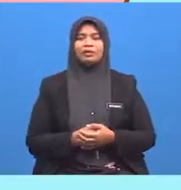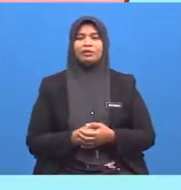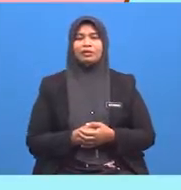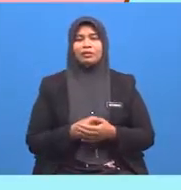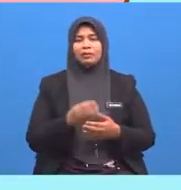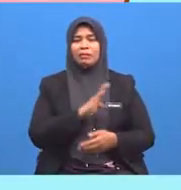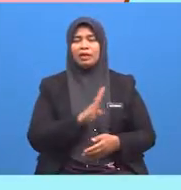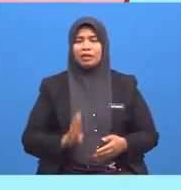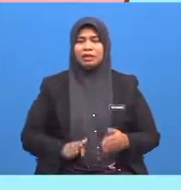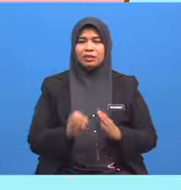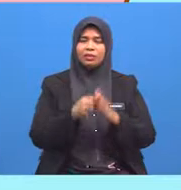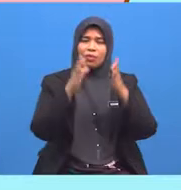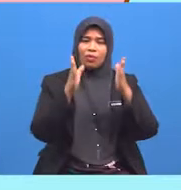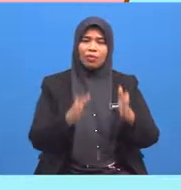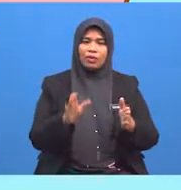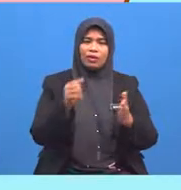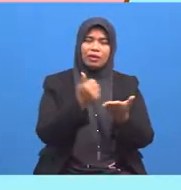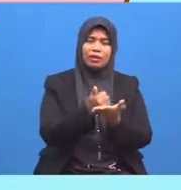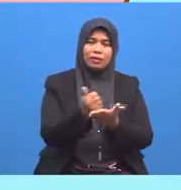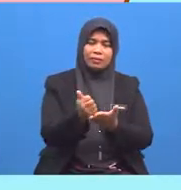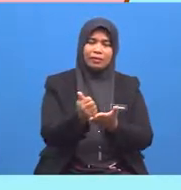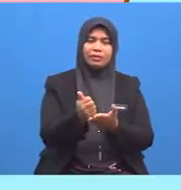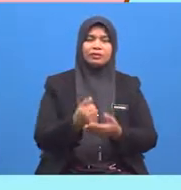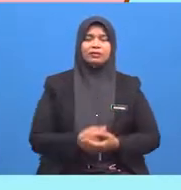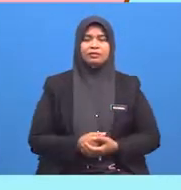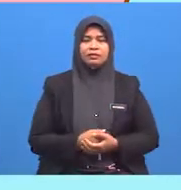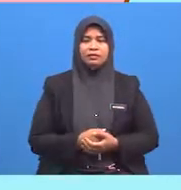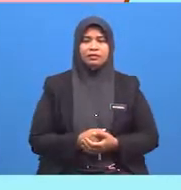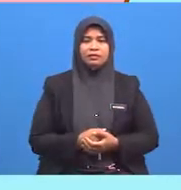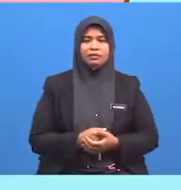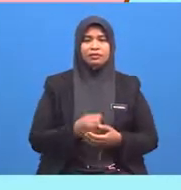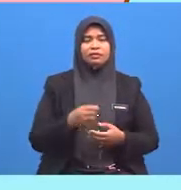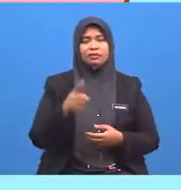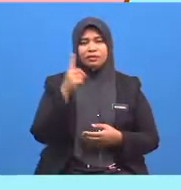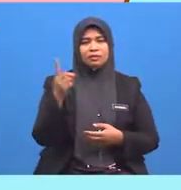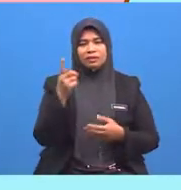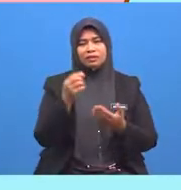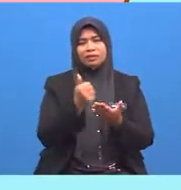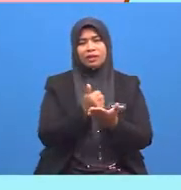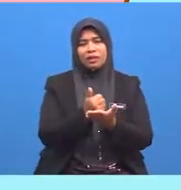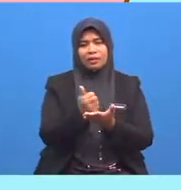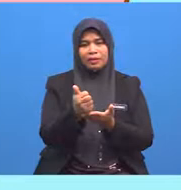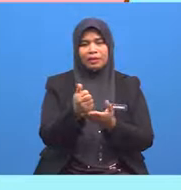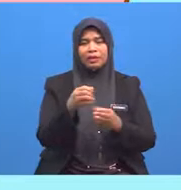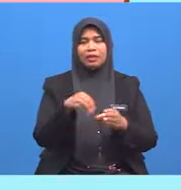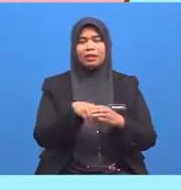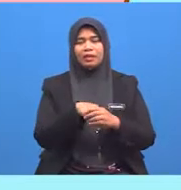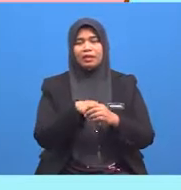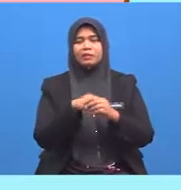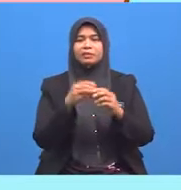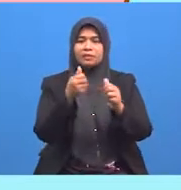amanah Nabi Muhammad Shallallahu Alaihi Wasallam senantiasa amanah di dalam setiap pekerjaan